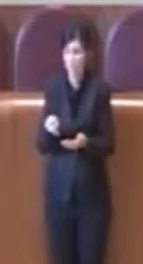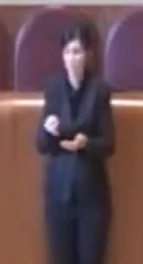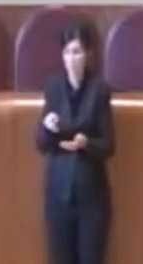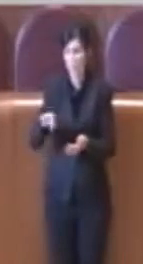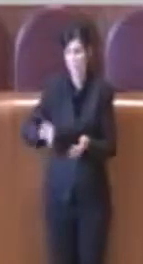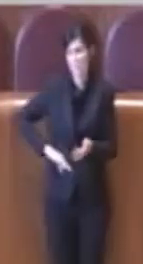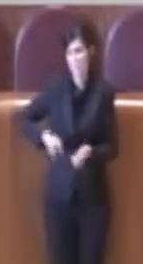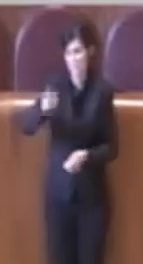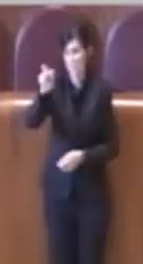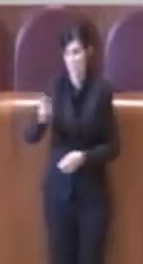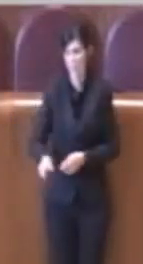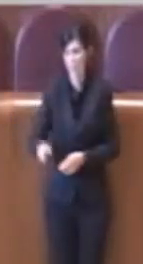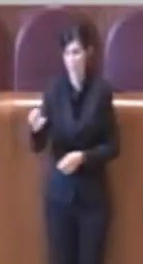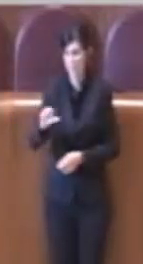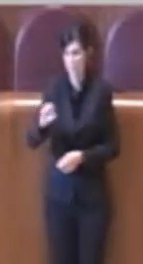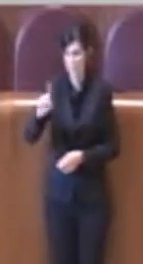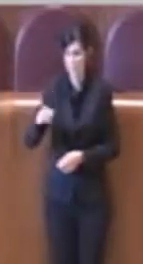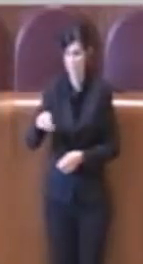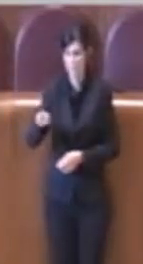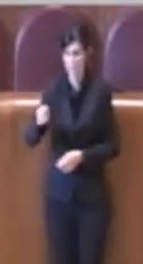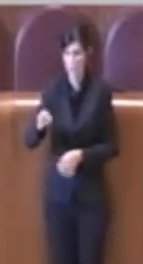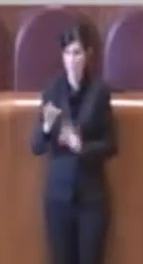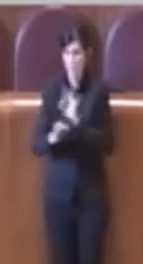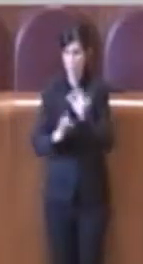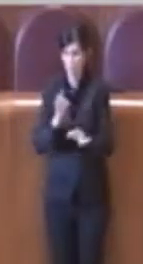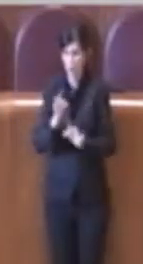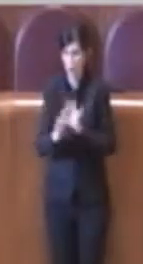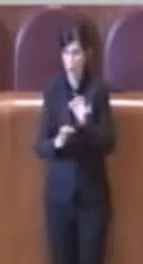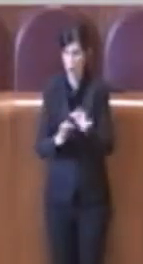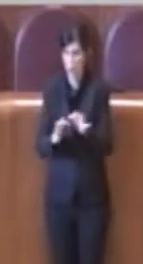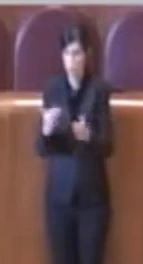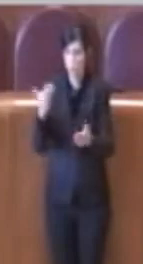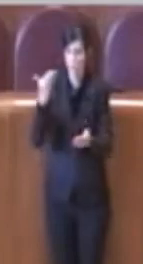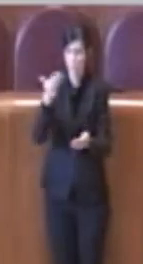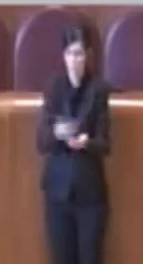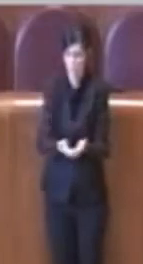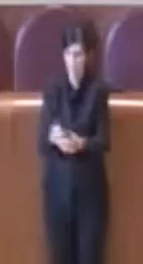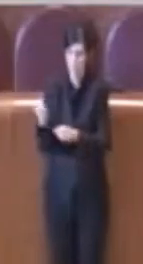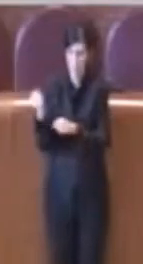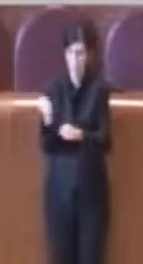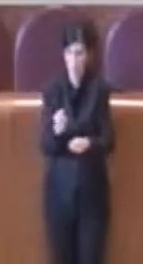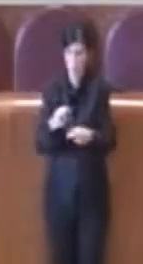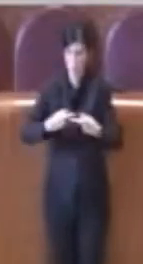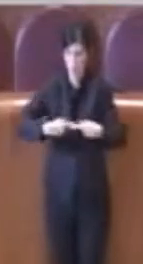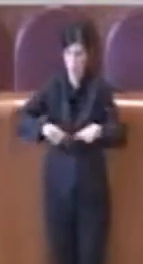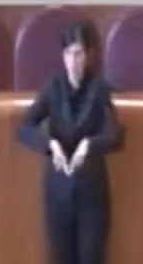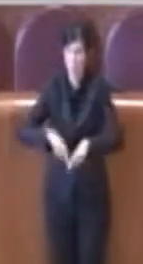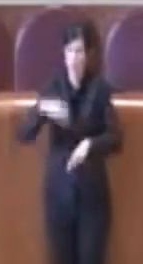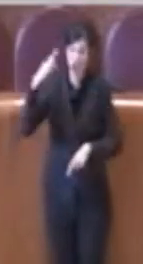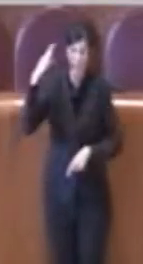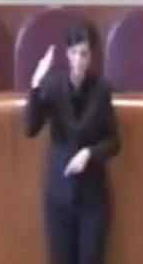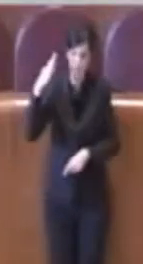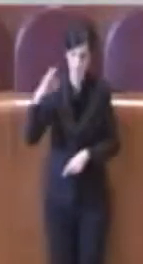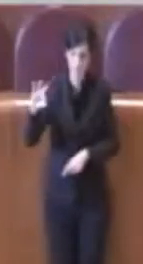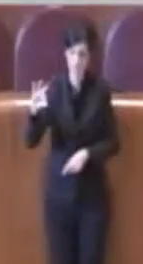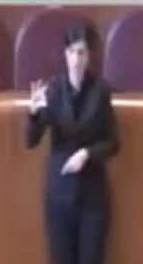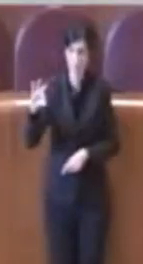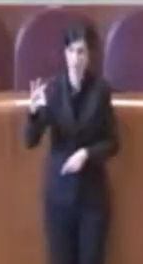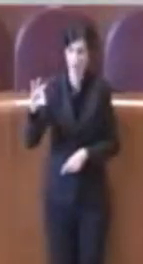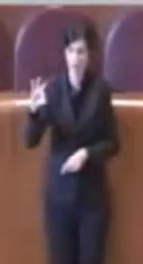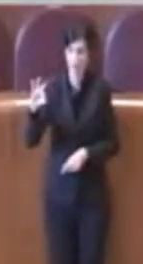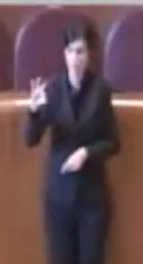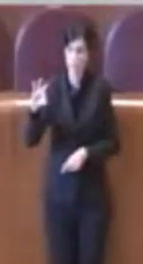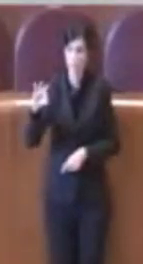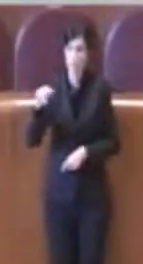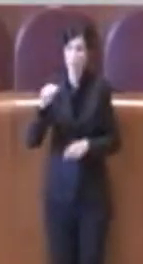ha voluto significare con la richiesta di istituzione di una commissione specifica contro